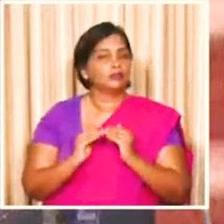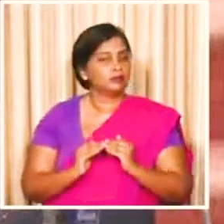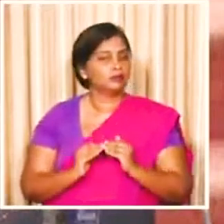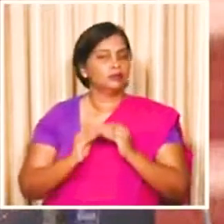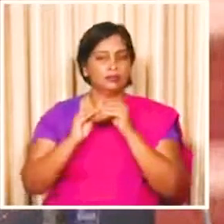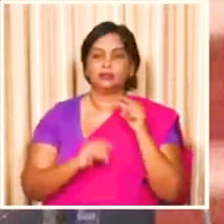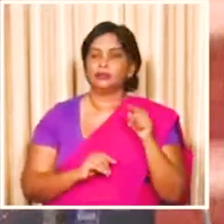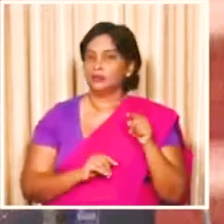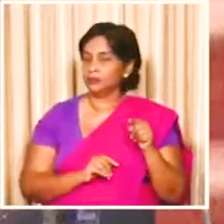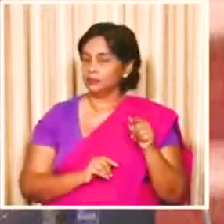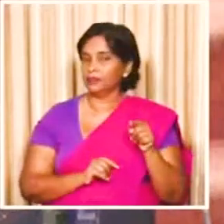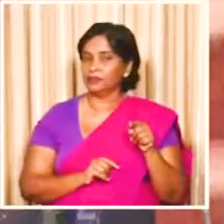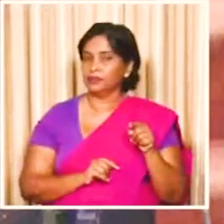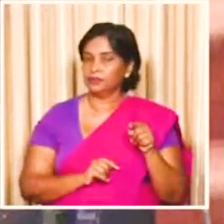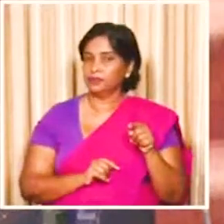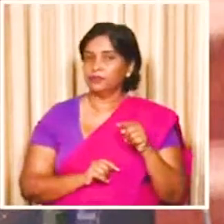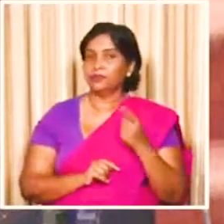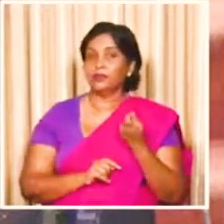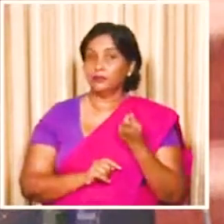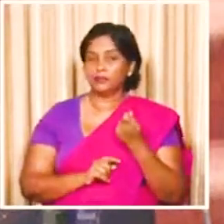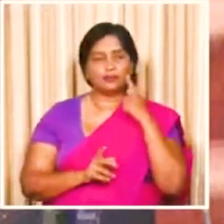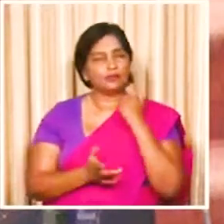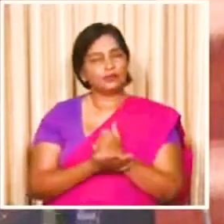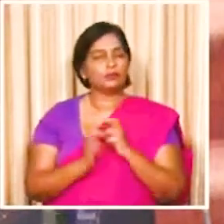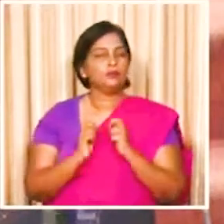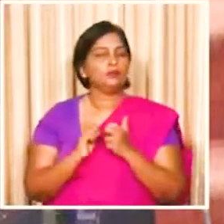இருந்து நாங்கள் மேலோங்க முடியும்.